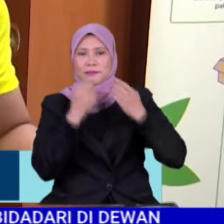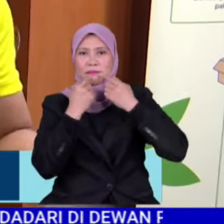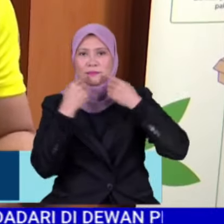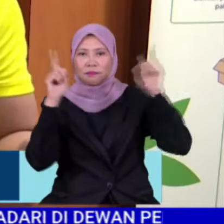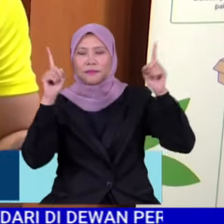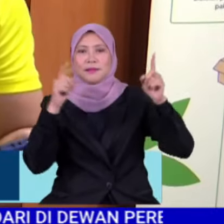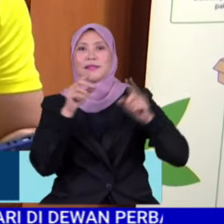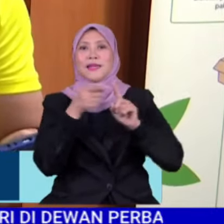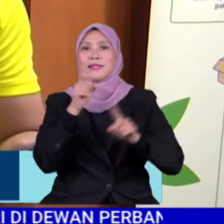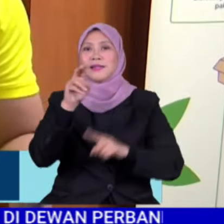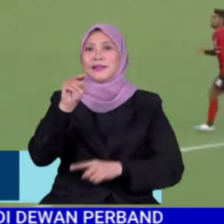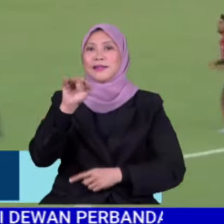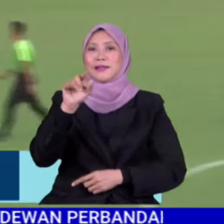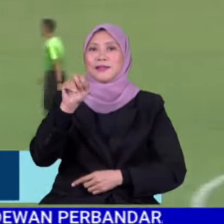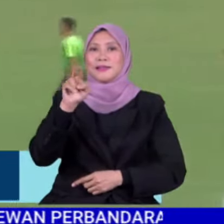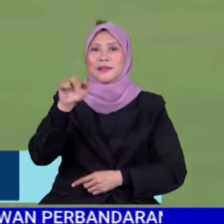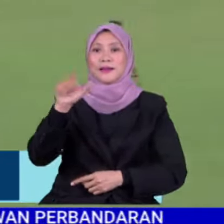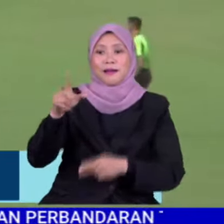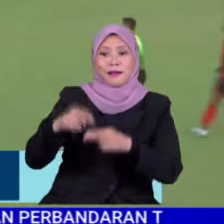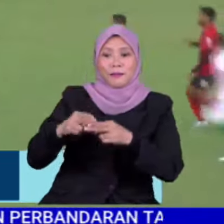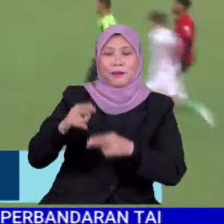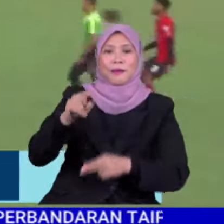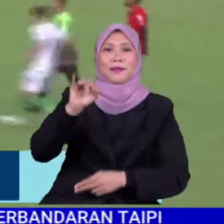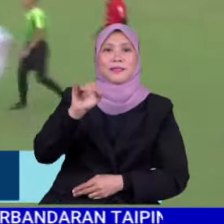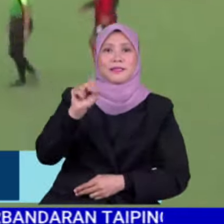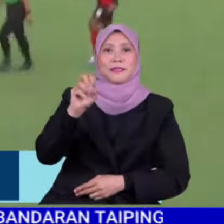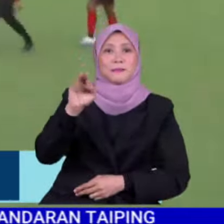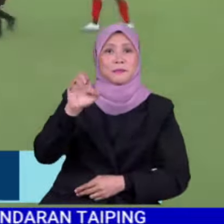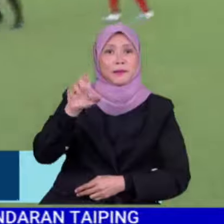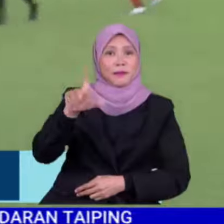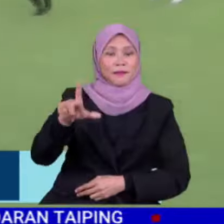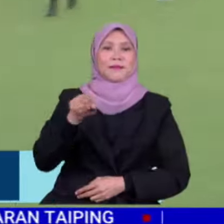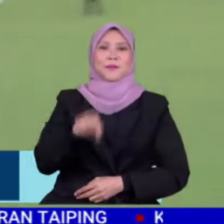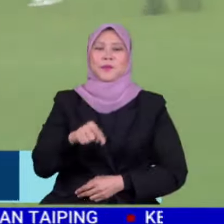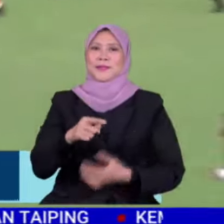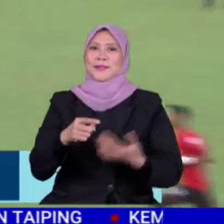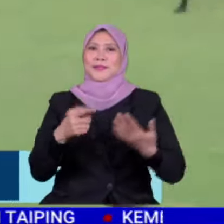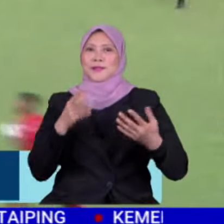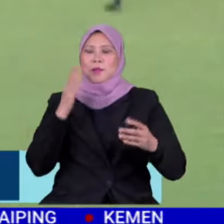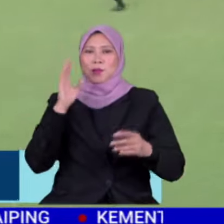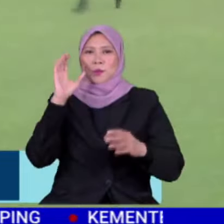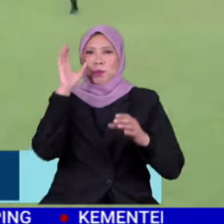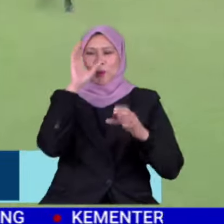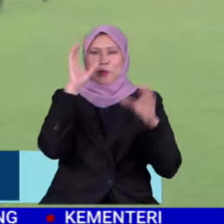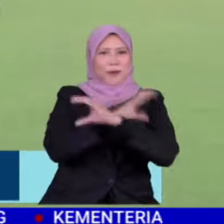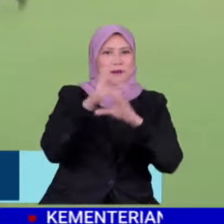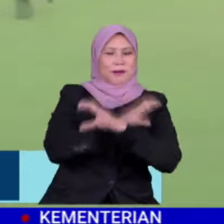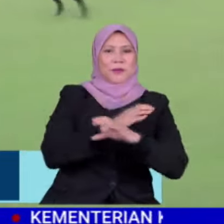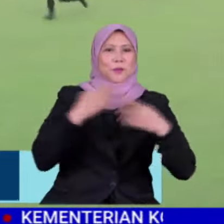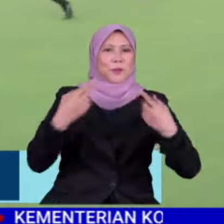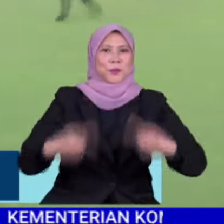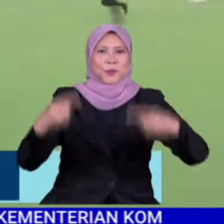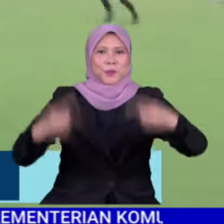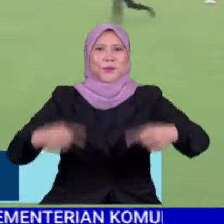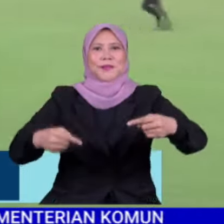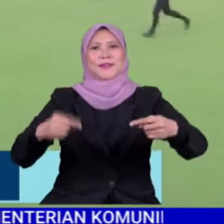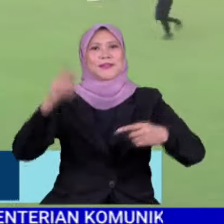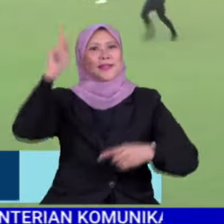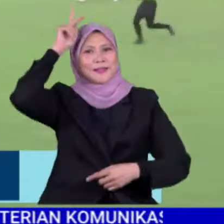dari Nigeria iaitu Ismail Akanade pastinya menjadi taruhan skuad Gomor Kelate Gomor